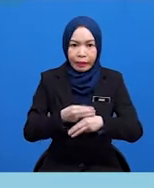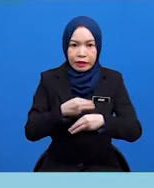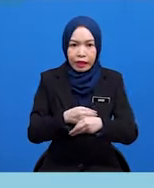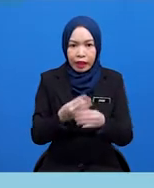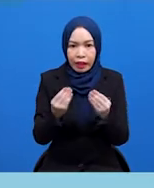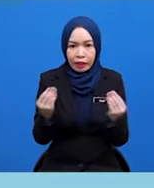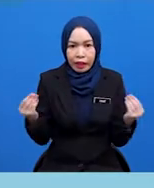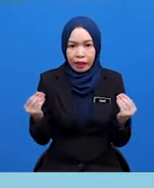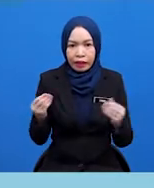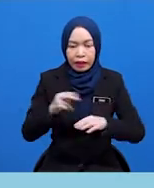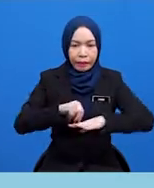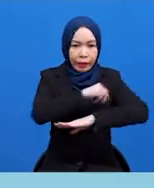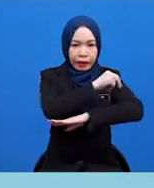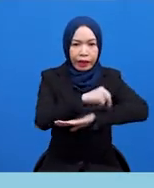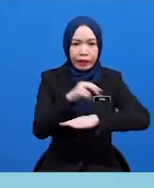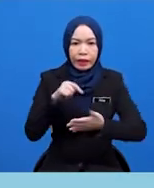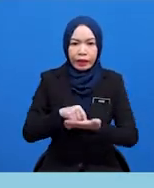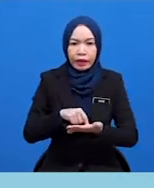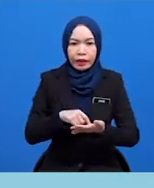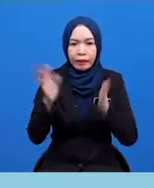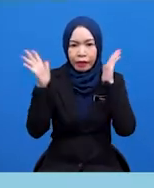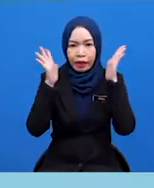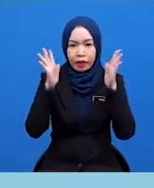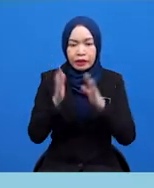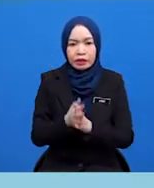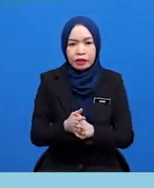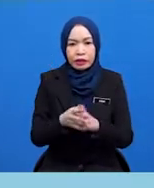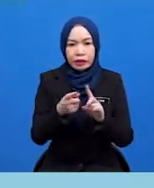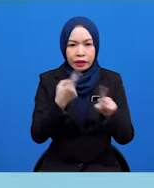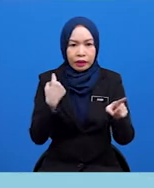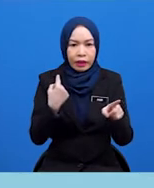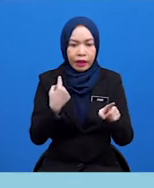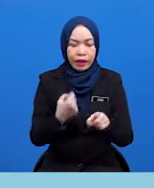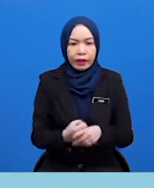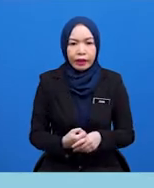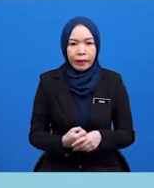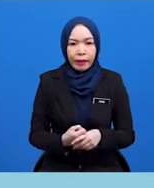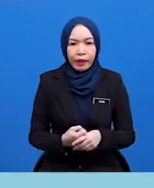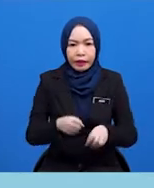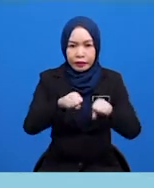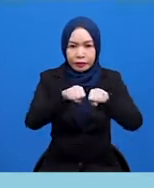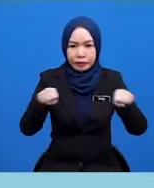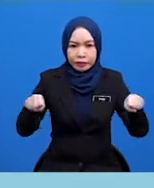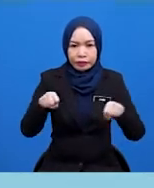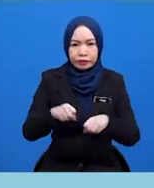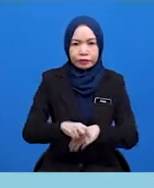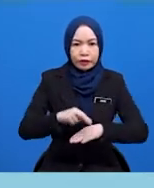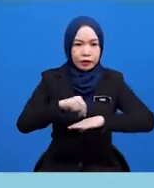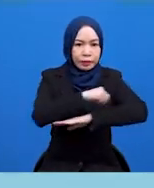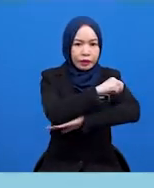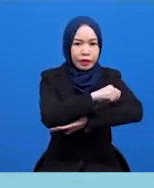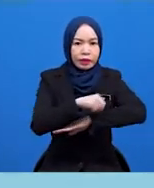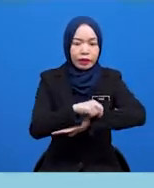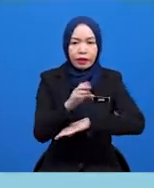tanah pertanian di Malaysia berpunca dari sebab-sebab seperti saiz tani yang tidak ekonomik